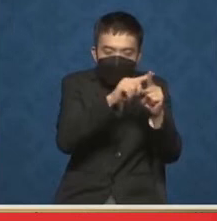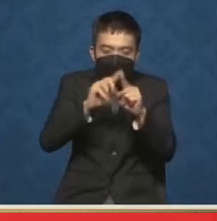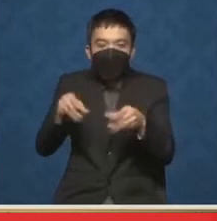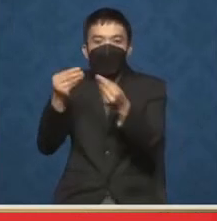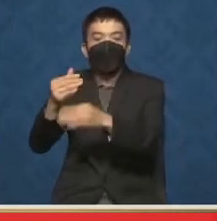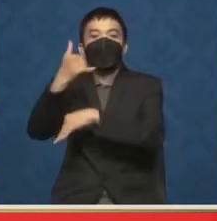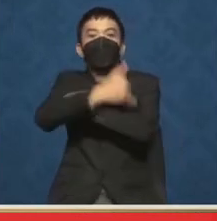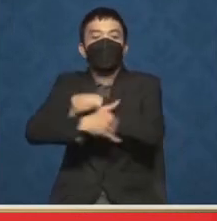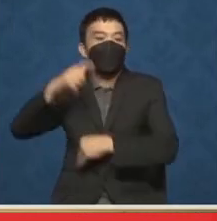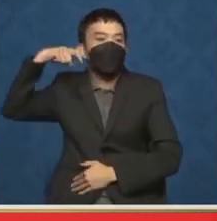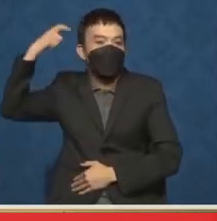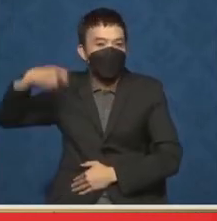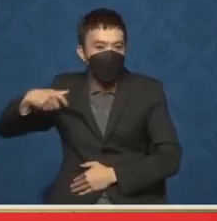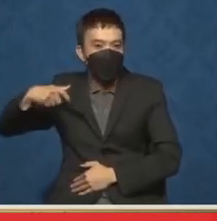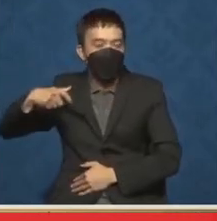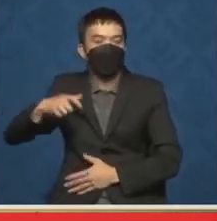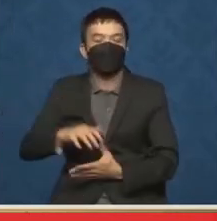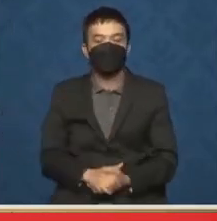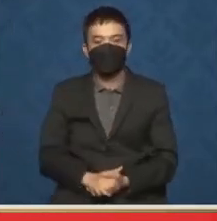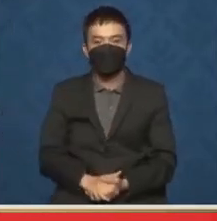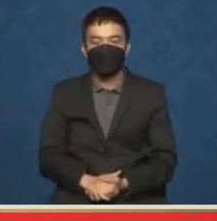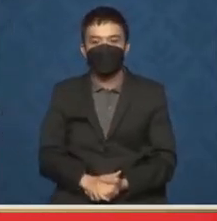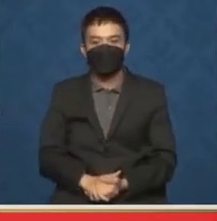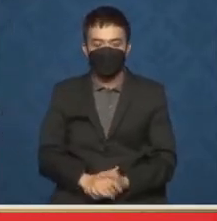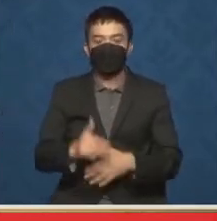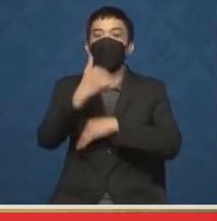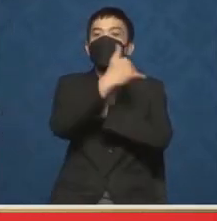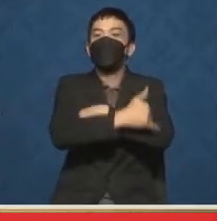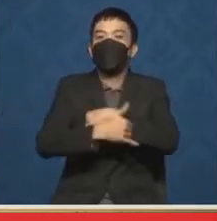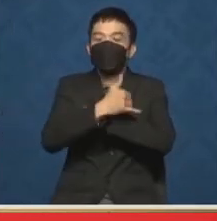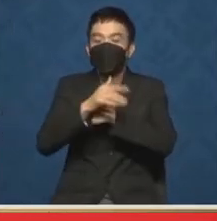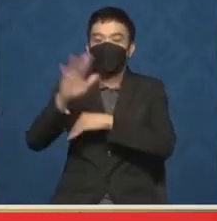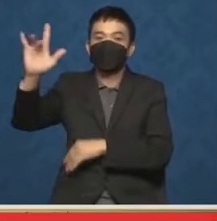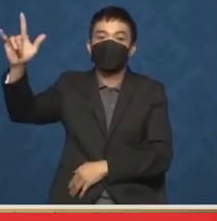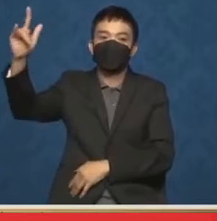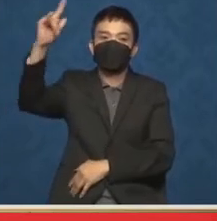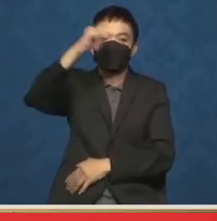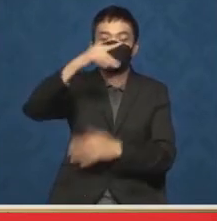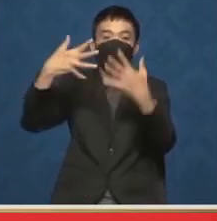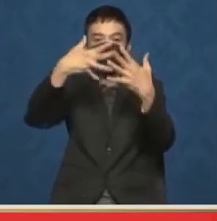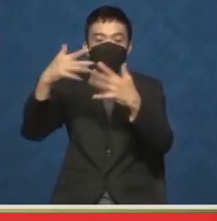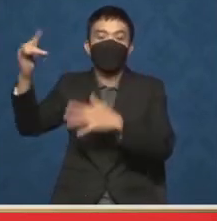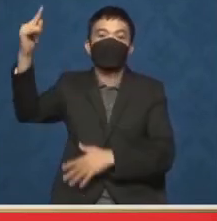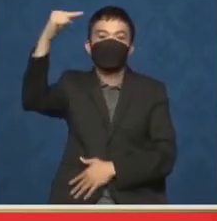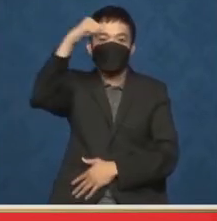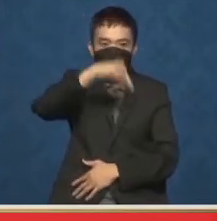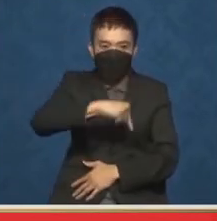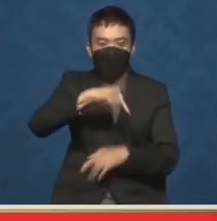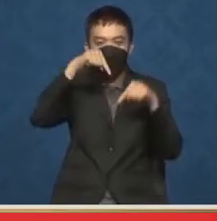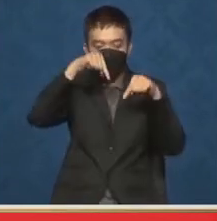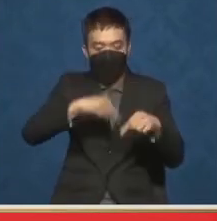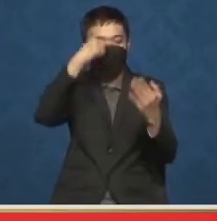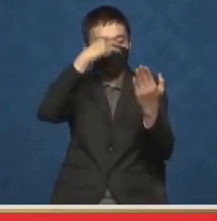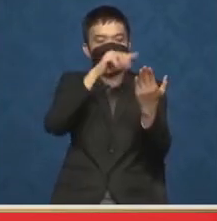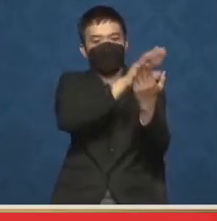หลงจากที่กลบมาจากศรรษมยการททได้กลาวไ้แล้ว เราก็จัประชุมหน่วยง